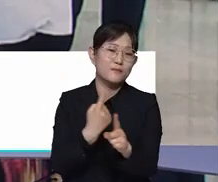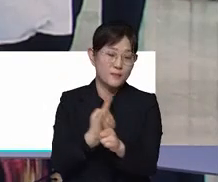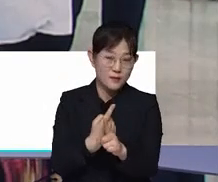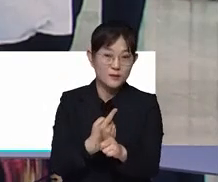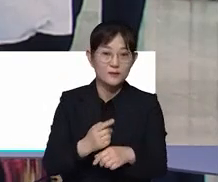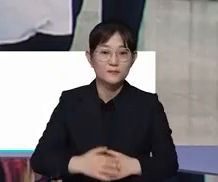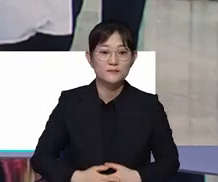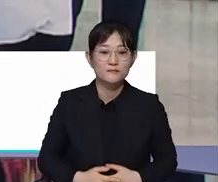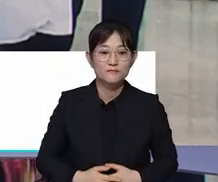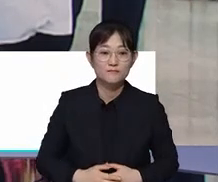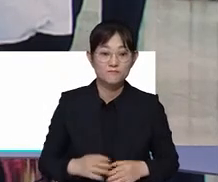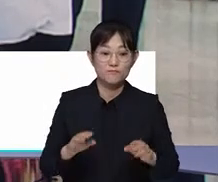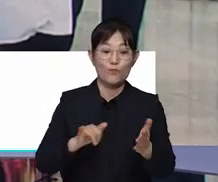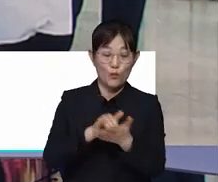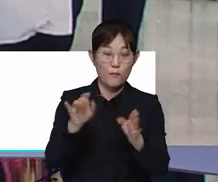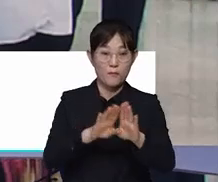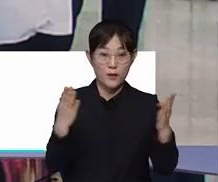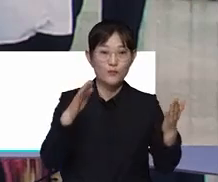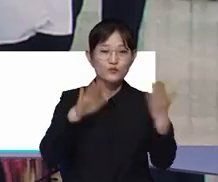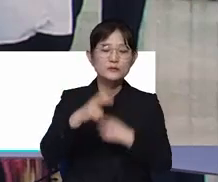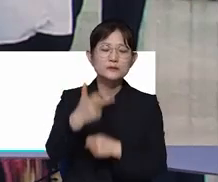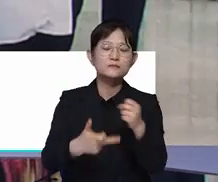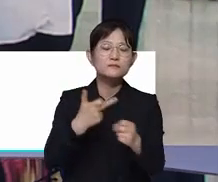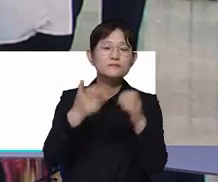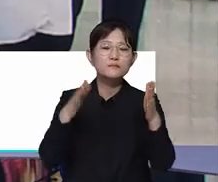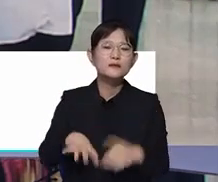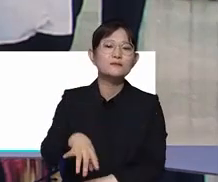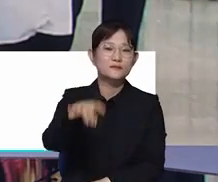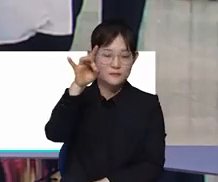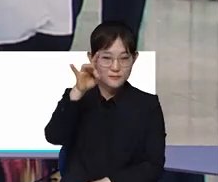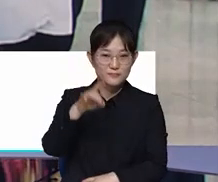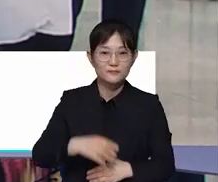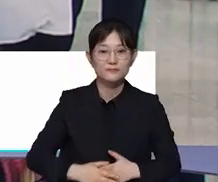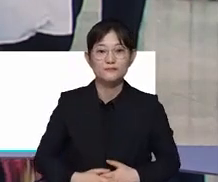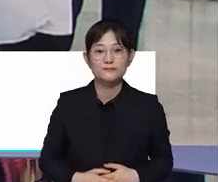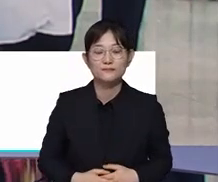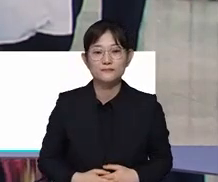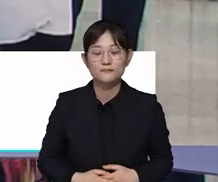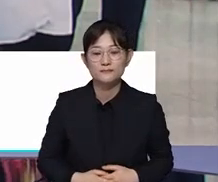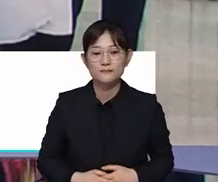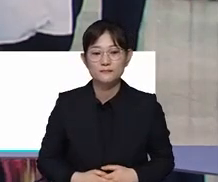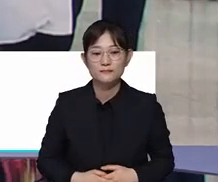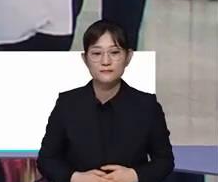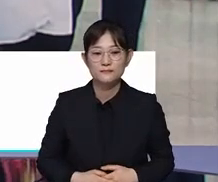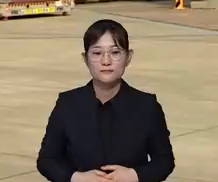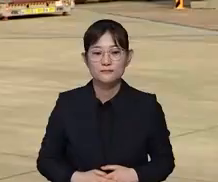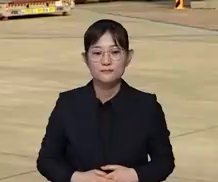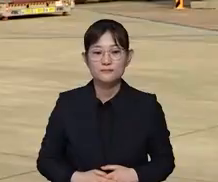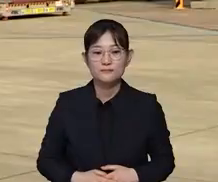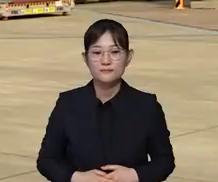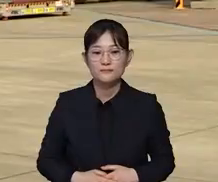이루어지는데요. 공항 개항 이후 17년 만에 처음입니다. 강동일 기자의 보도입니다.